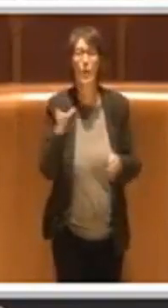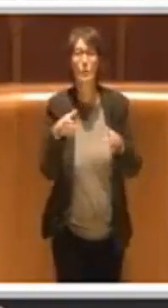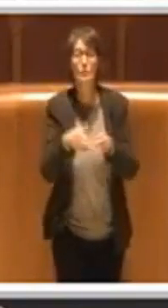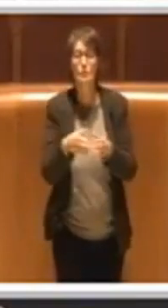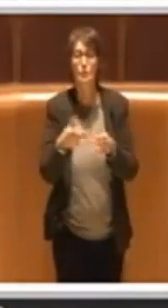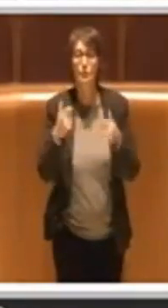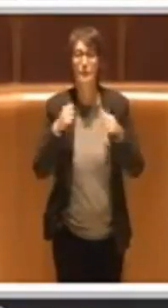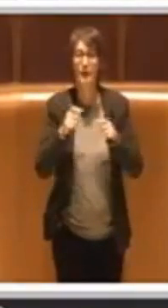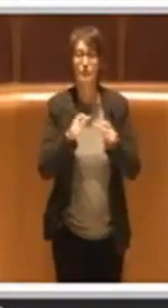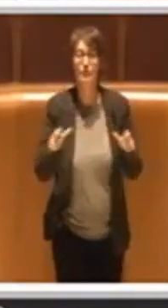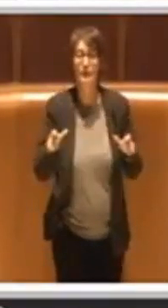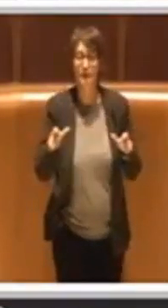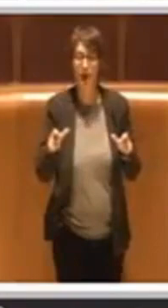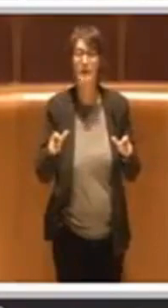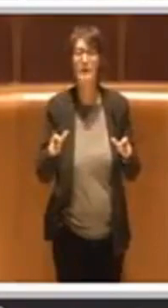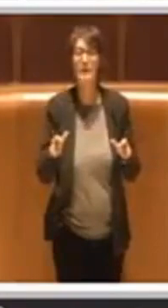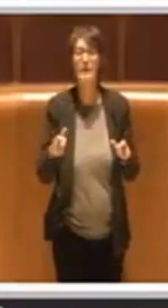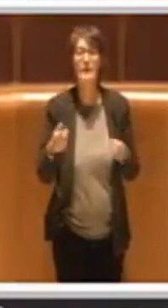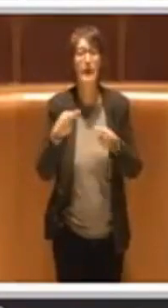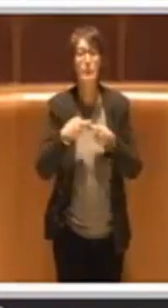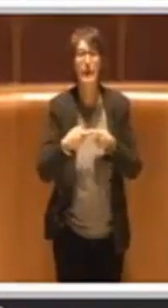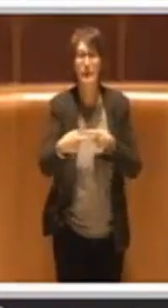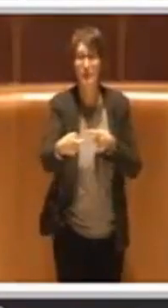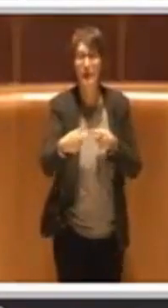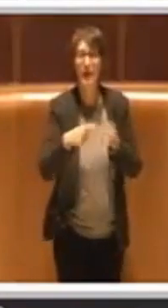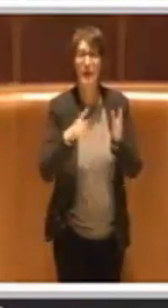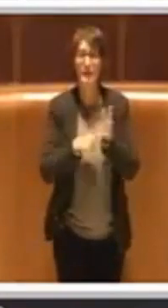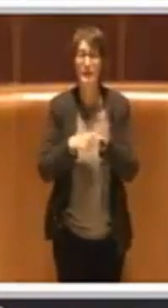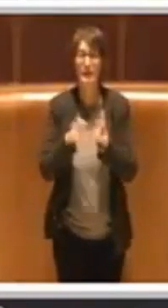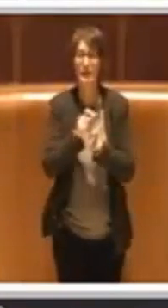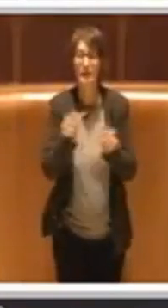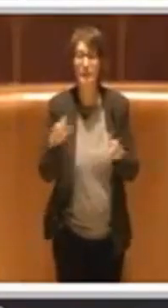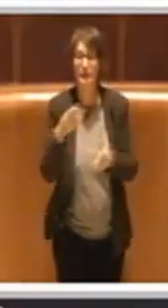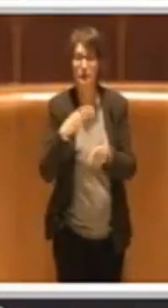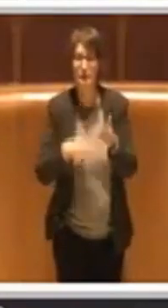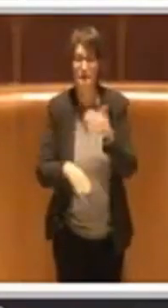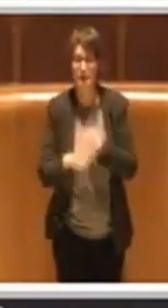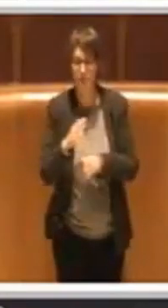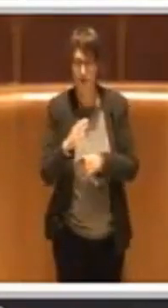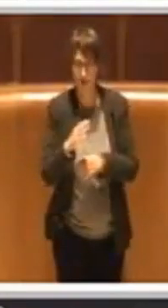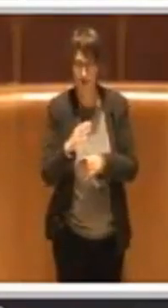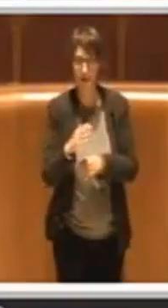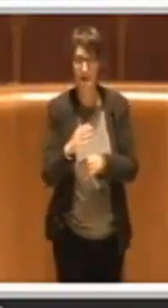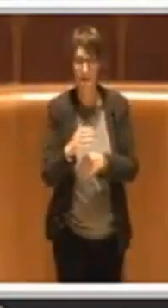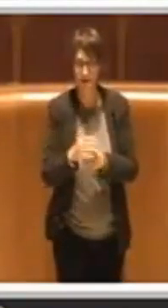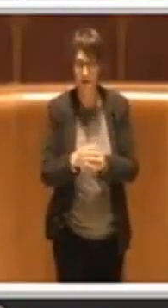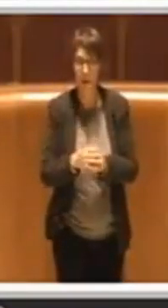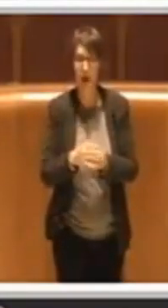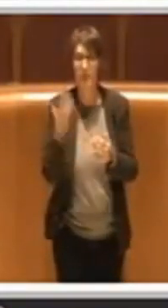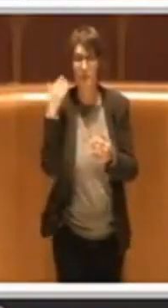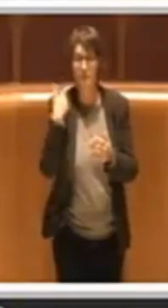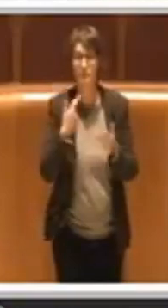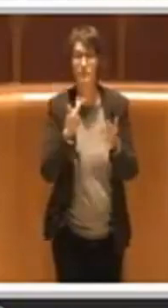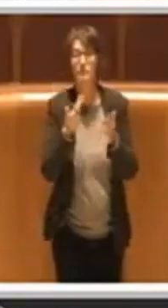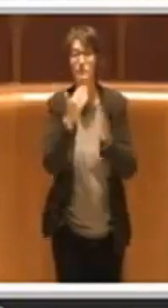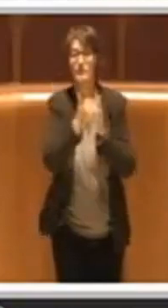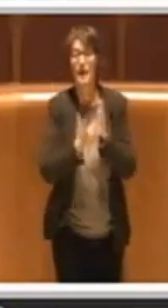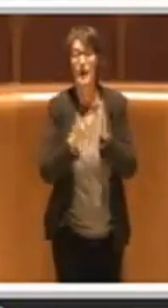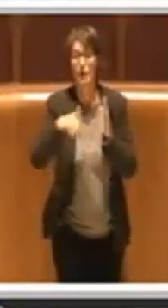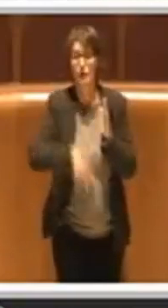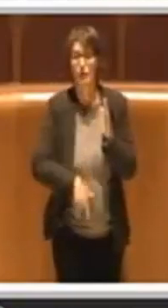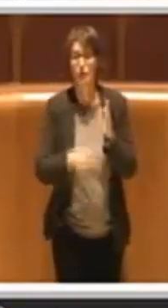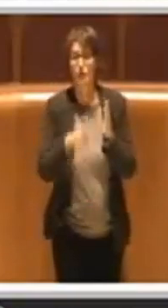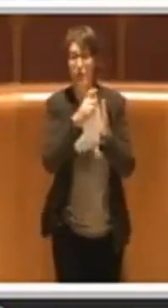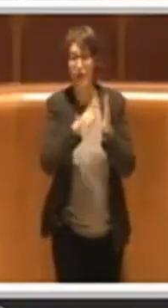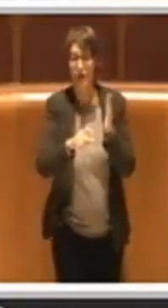diritti alle persone con disabilità, cambiando quanto era scritto nel piano sociale con la